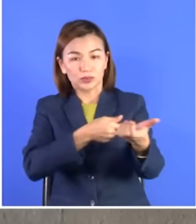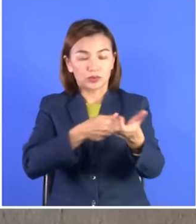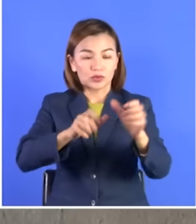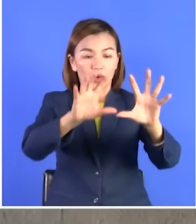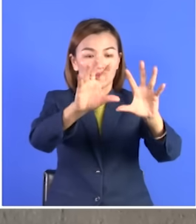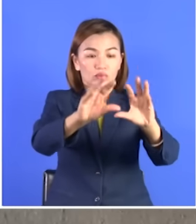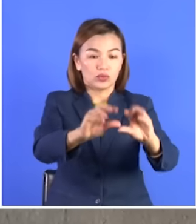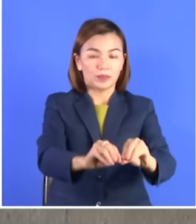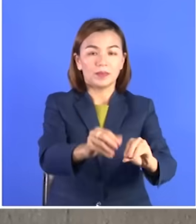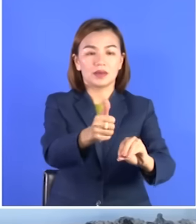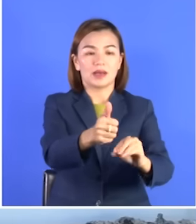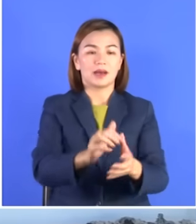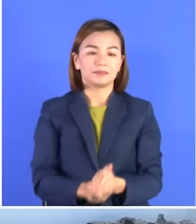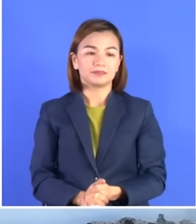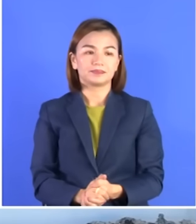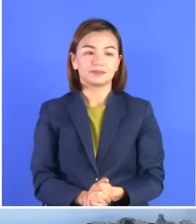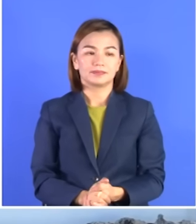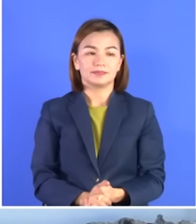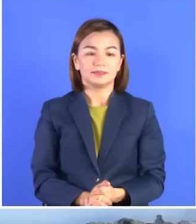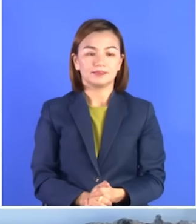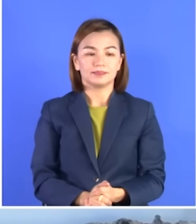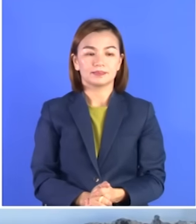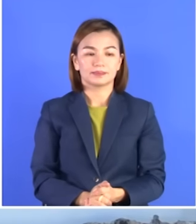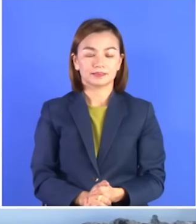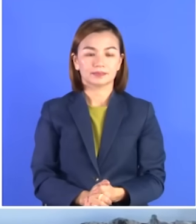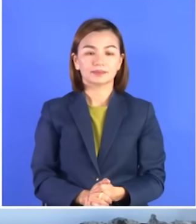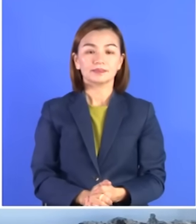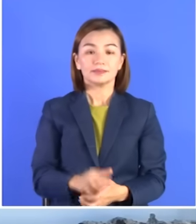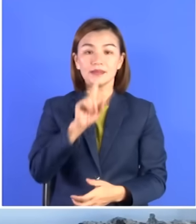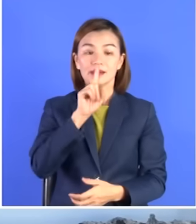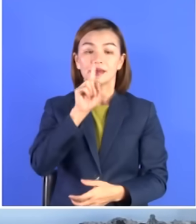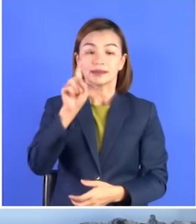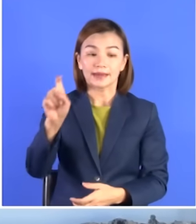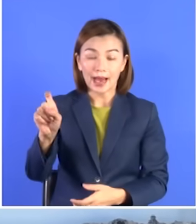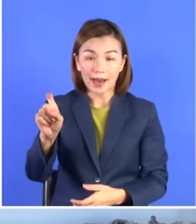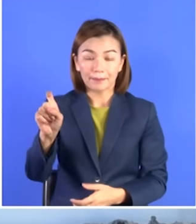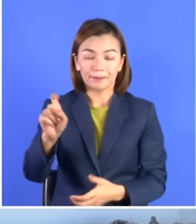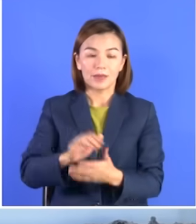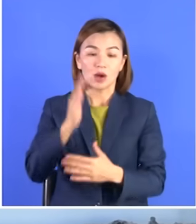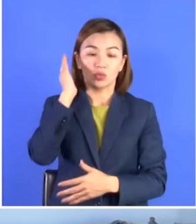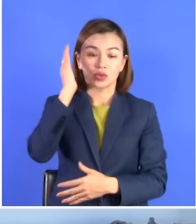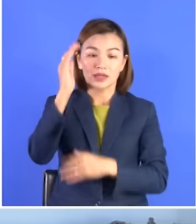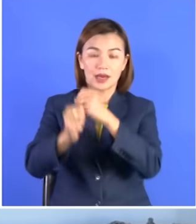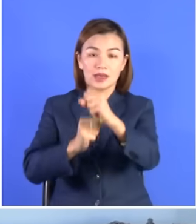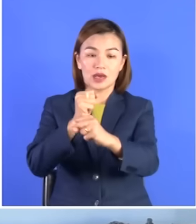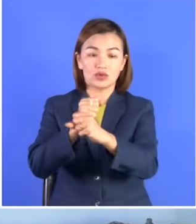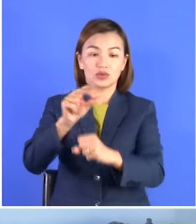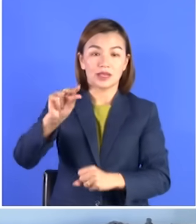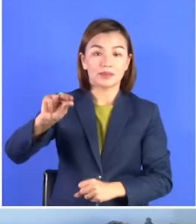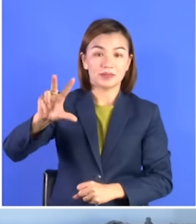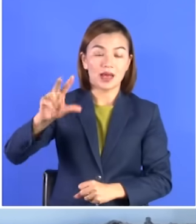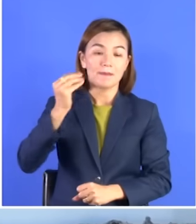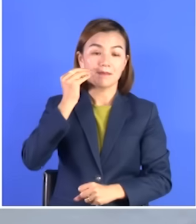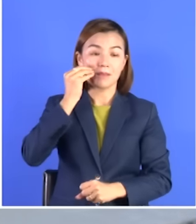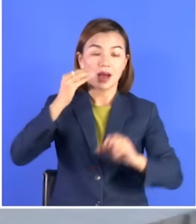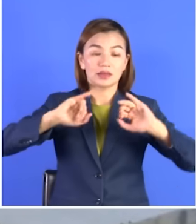ลุกรามสอบถามนายณัฐพลบูรณโยชน์กุลนะฮะหรือกอล์ฟอายุ 33ปีเจ้าของบ้าน